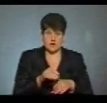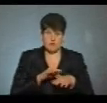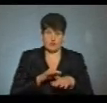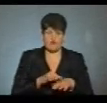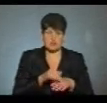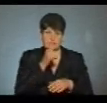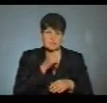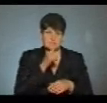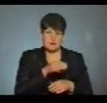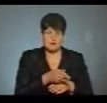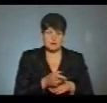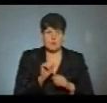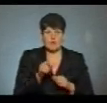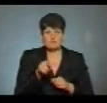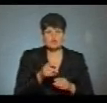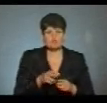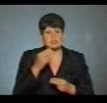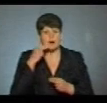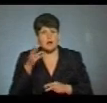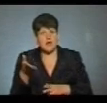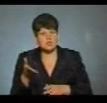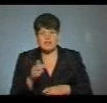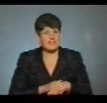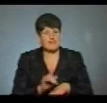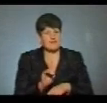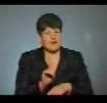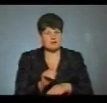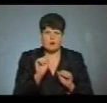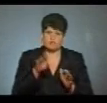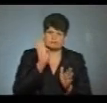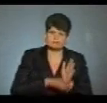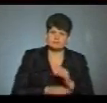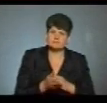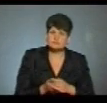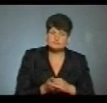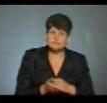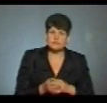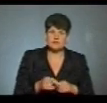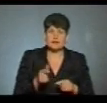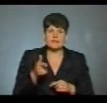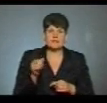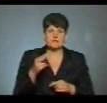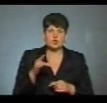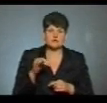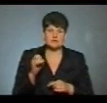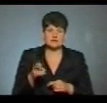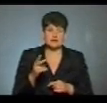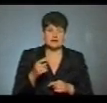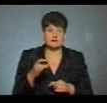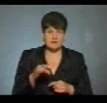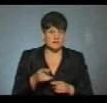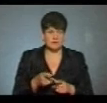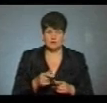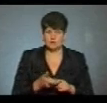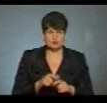експеримент? Від цього препарату йому може стати краще. Не факт, а може стати і гірше. Наприклад, той самий гідроксихлорхін, то є дуже токсичний